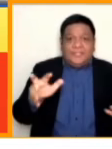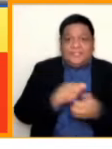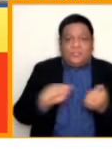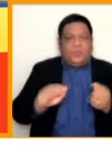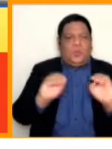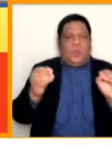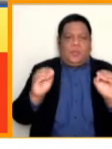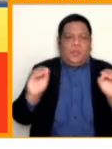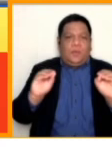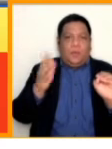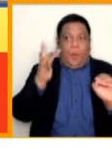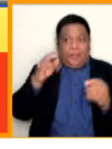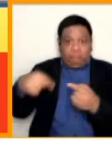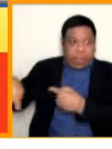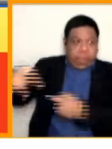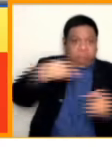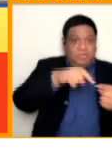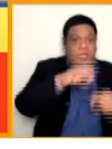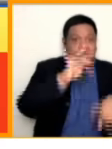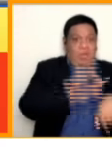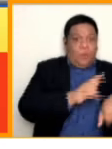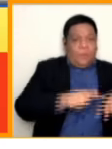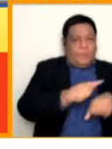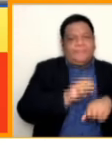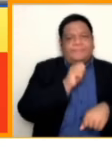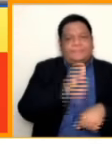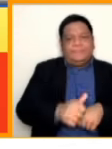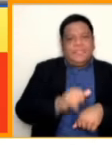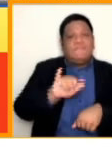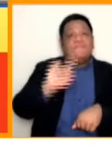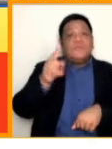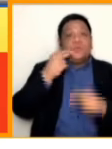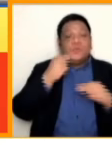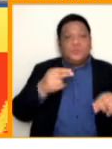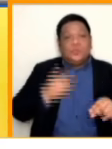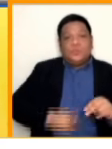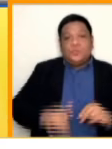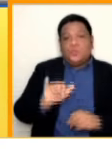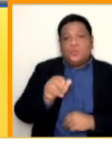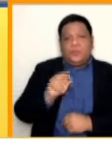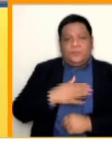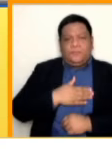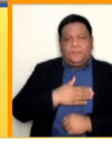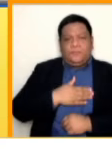lupa ang ipo-ipo. Yan ang unang balita. Jonathan Andal, Buong Puso para sa Pilipino.